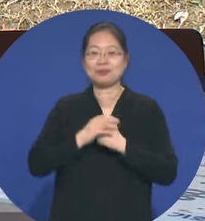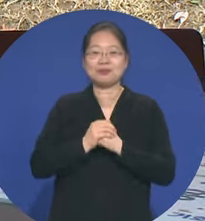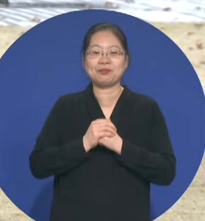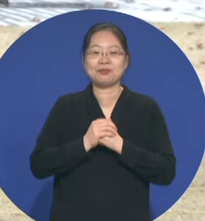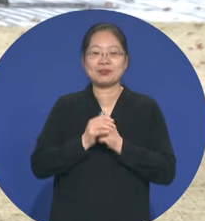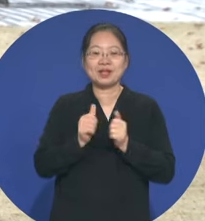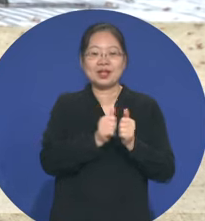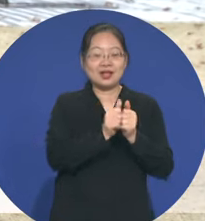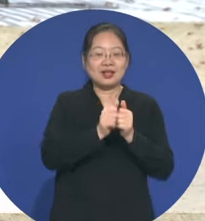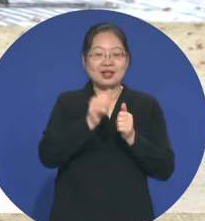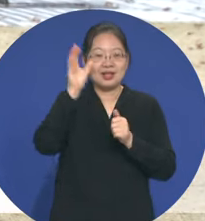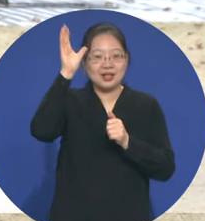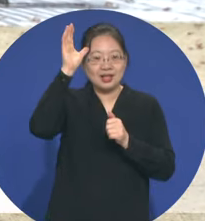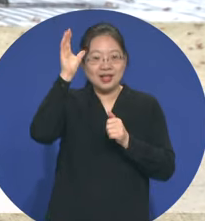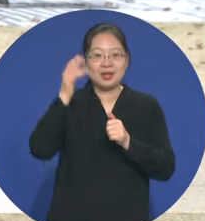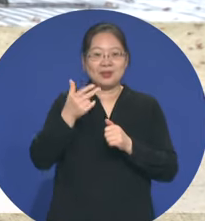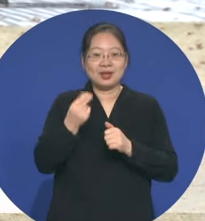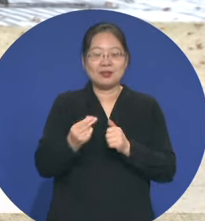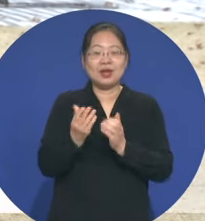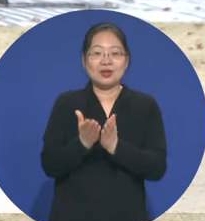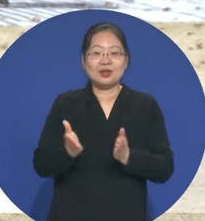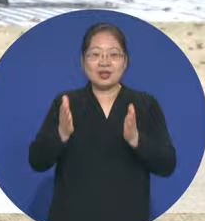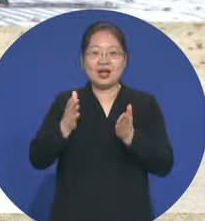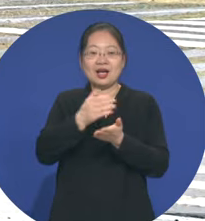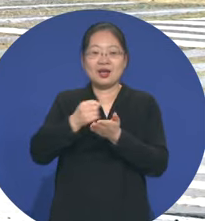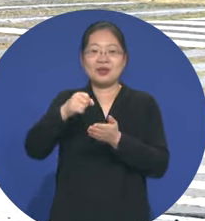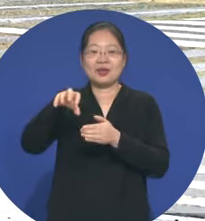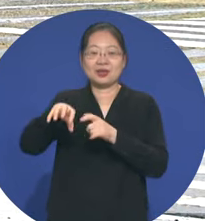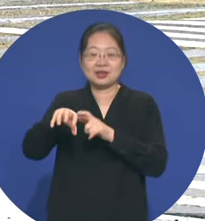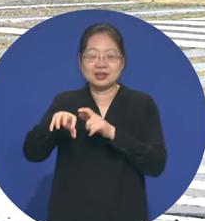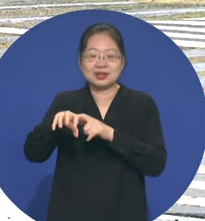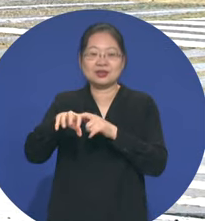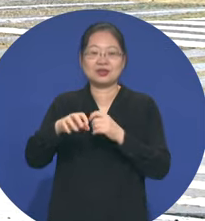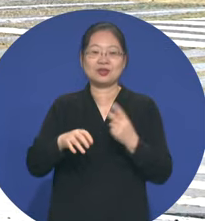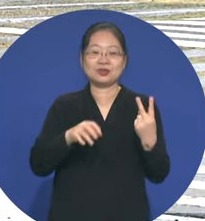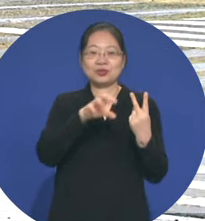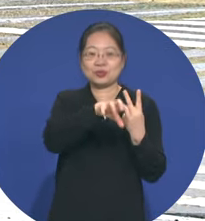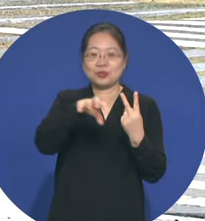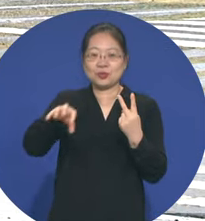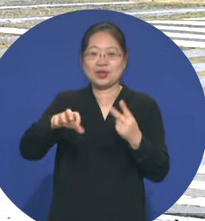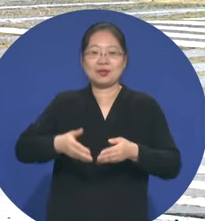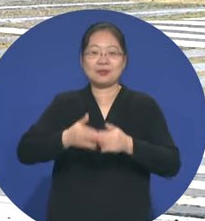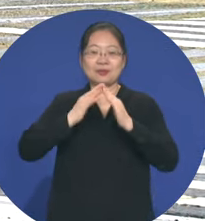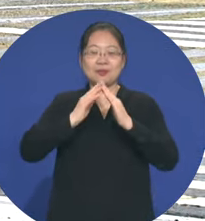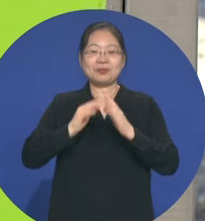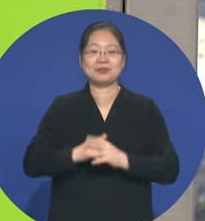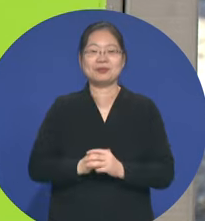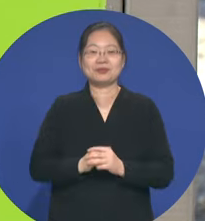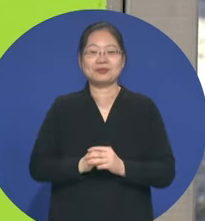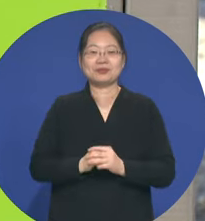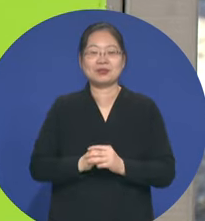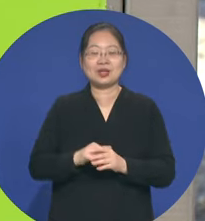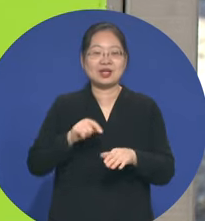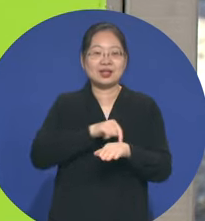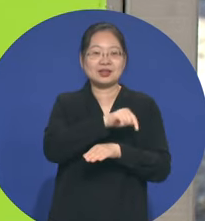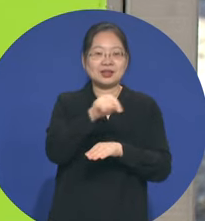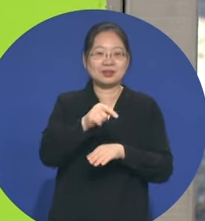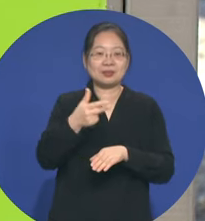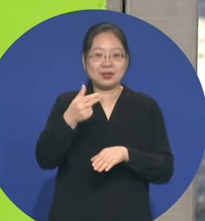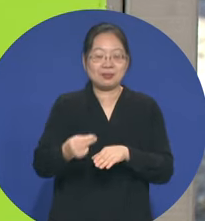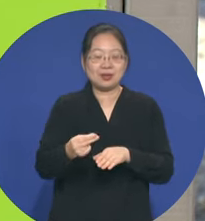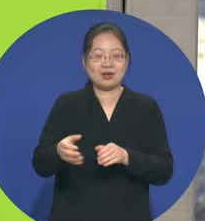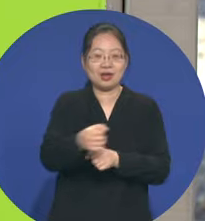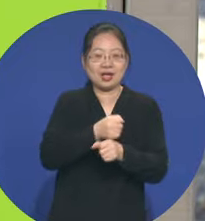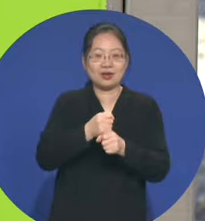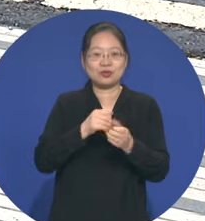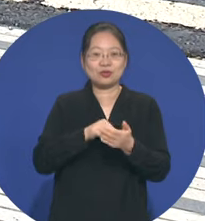거 같아요 견 배변 수고함 경기장과 보도 화단 등 두 곳에 설치됐습니다 산책